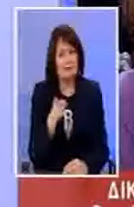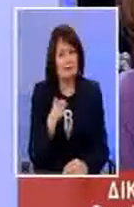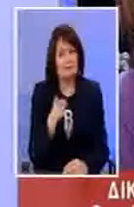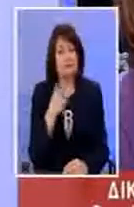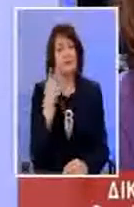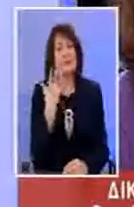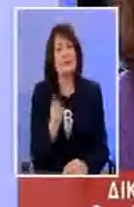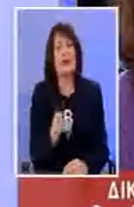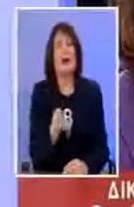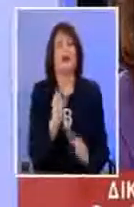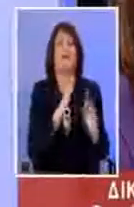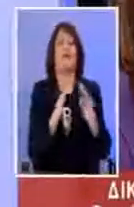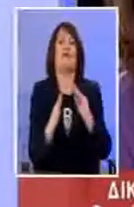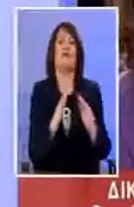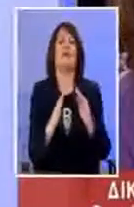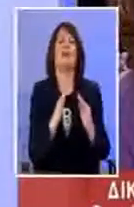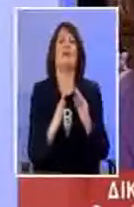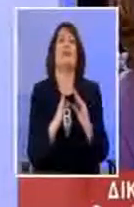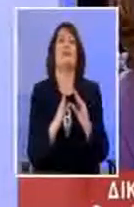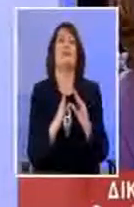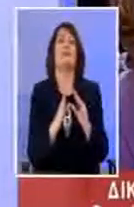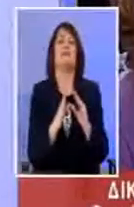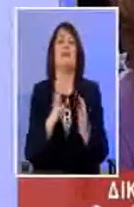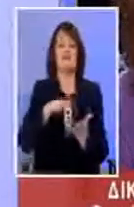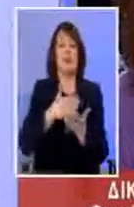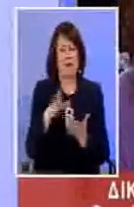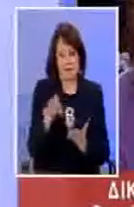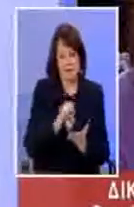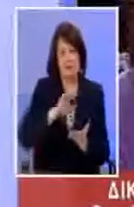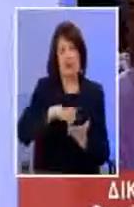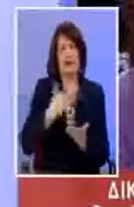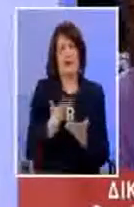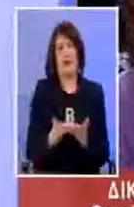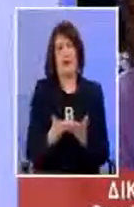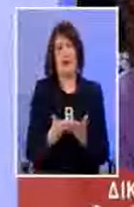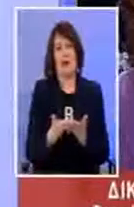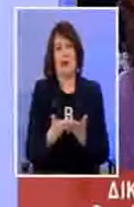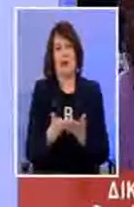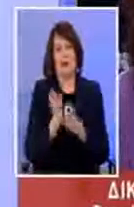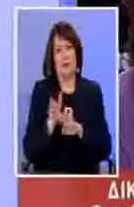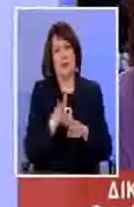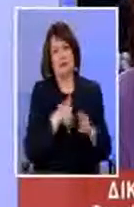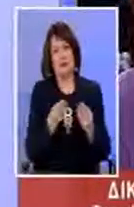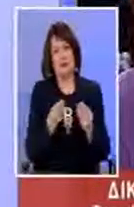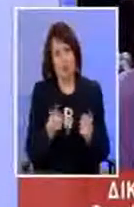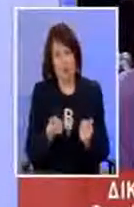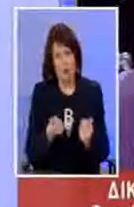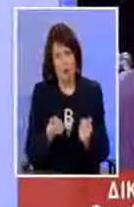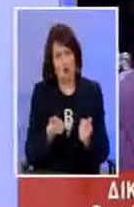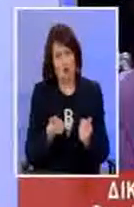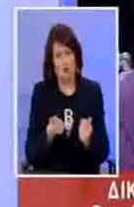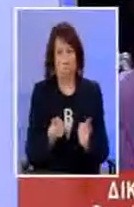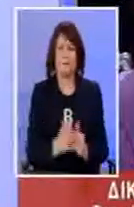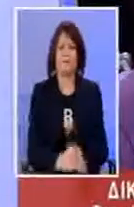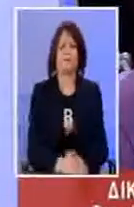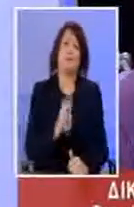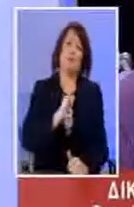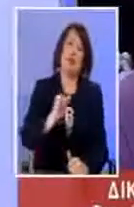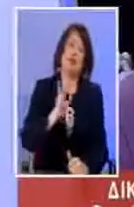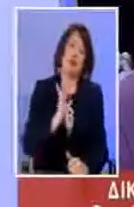υπάρχει η μέρημνα να χρησιμοποιήσει τη φυσική παρουσία του διερμηνέα, να παρακάμψει αυτό τον τρόπο των εξ